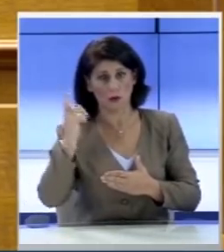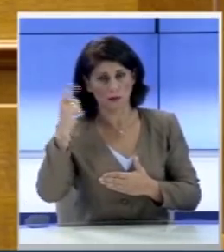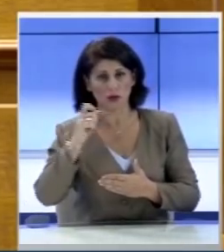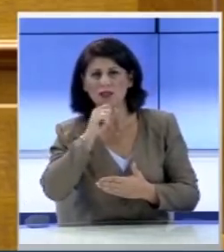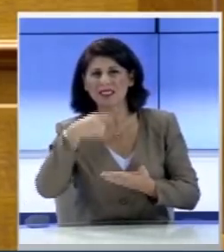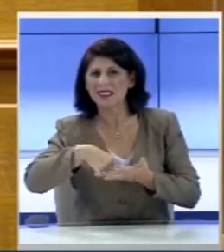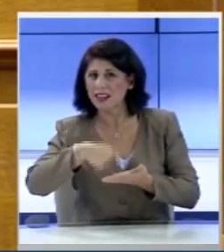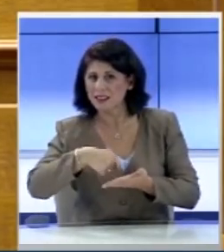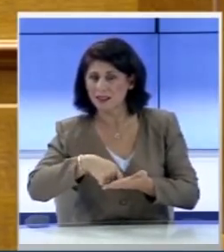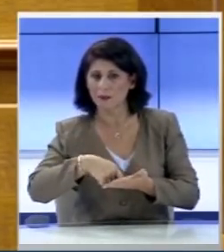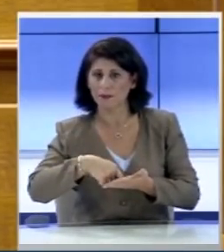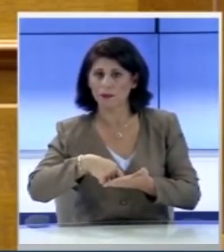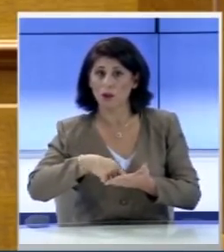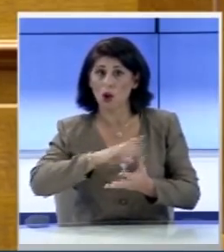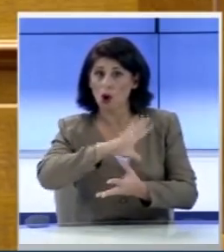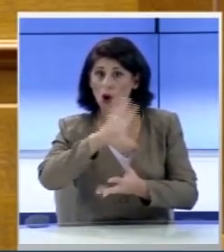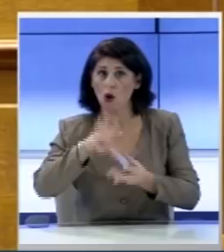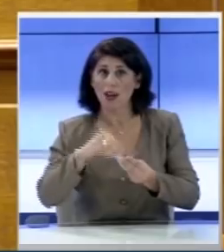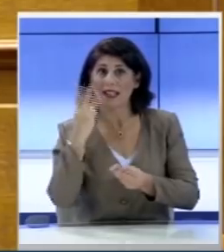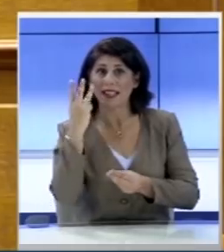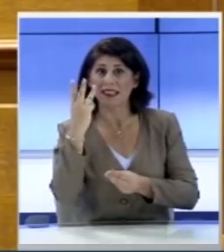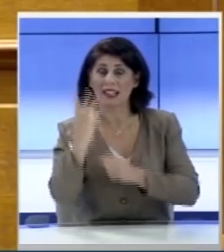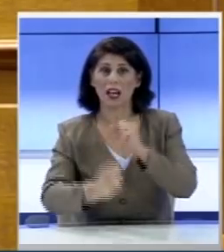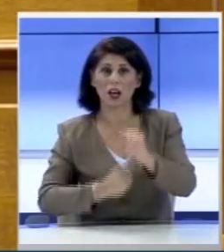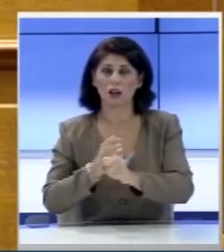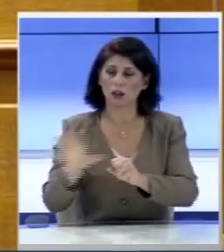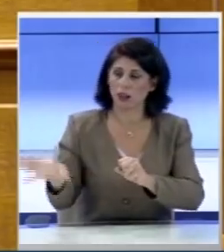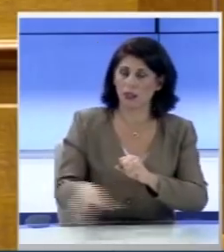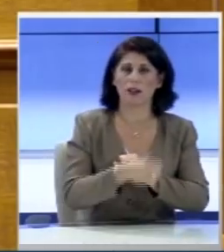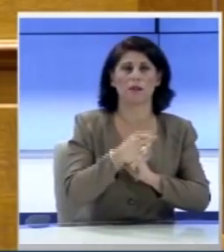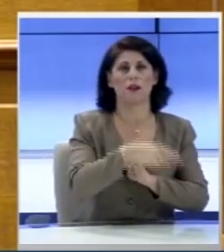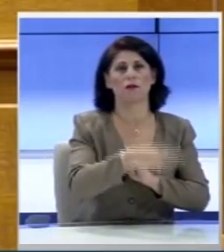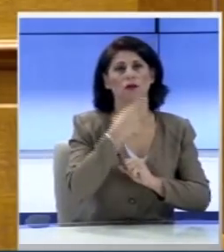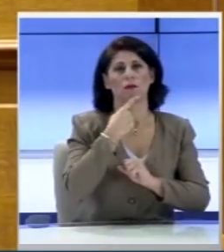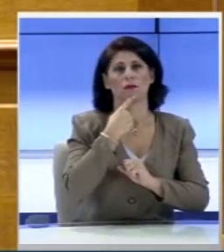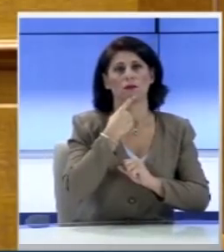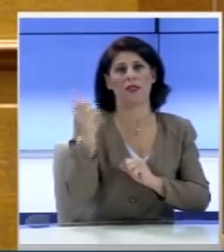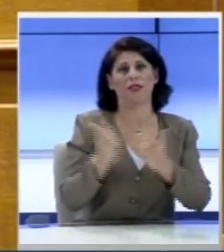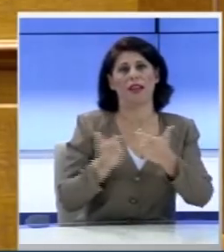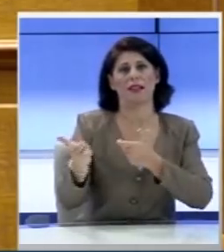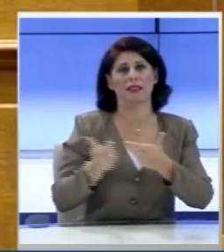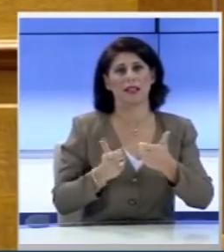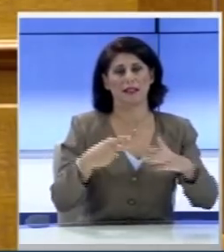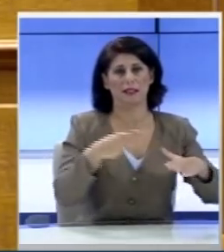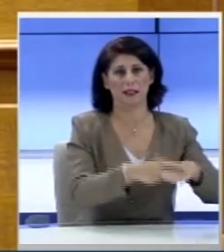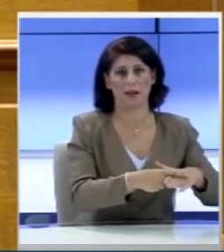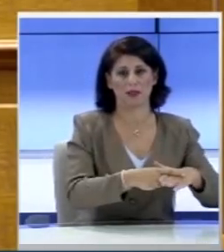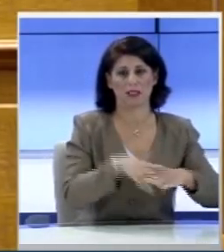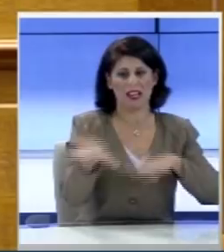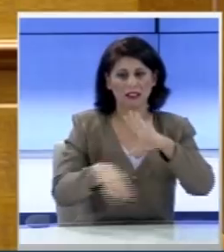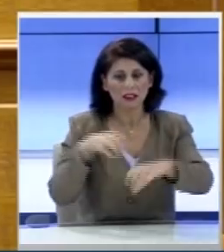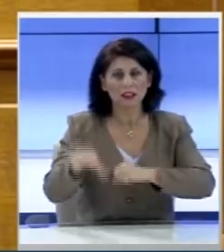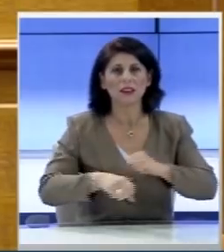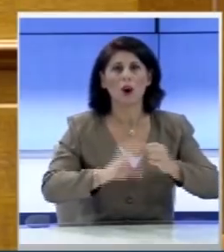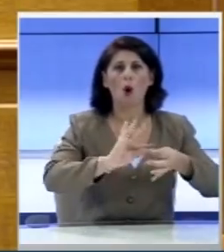και η σύνταξή του, για 3 χρόνια θα περνά στα χέρια των λεγόμενων πιστωτών, στις τράπεζες, στα αρπακτικά